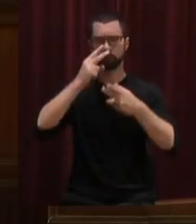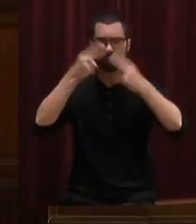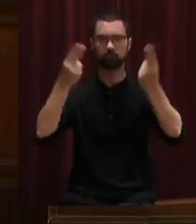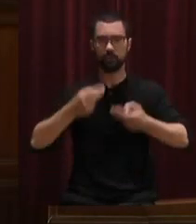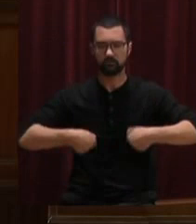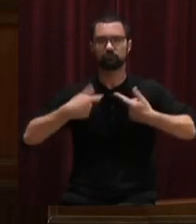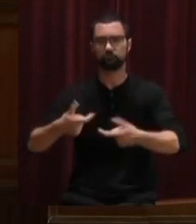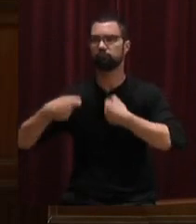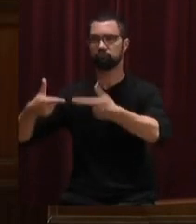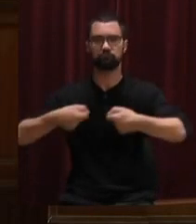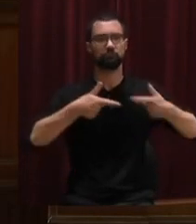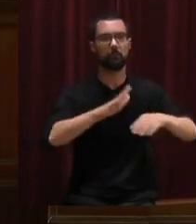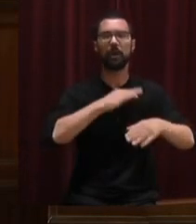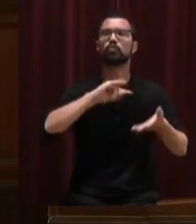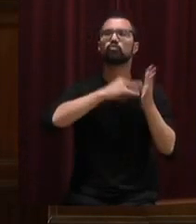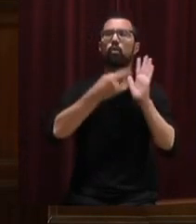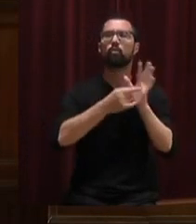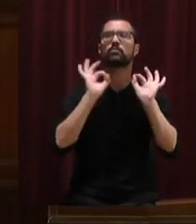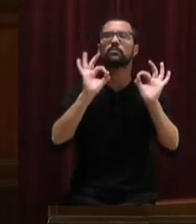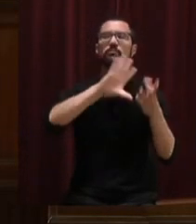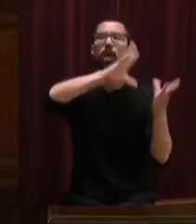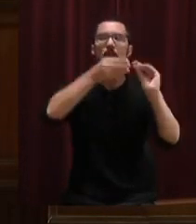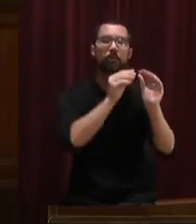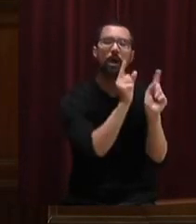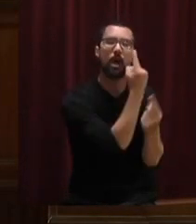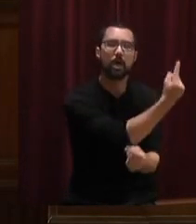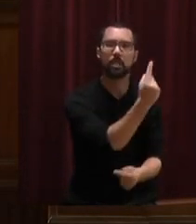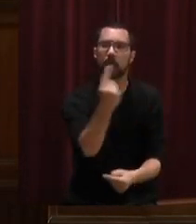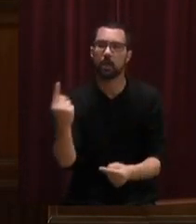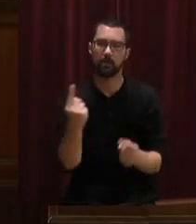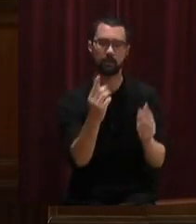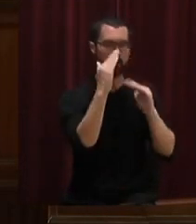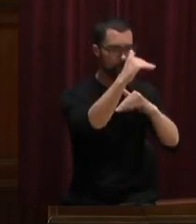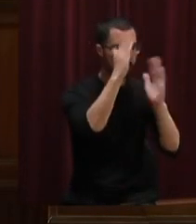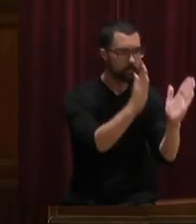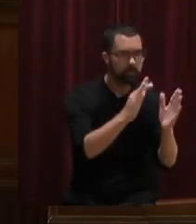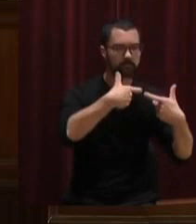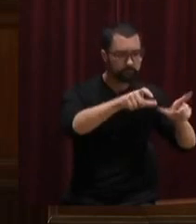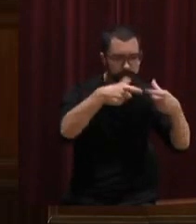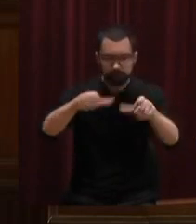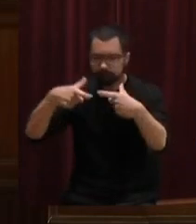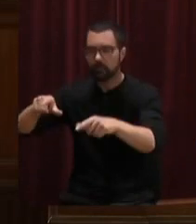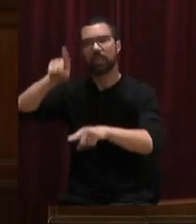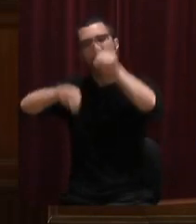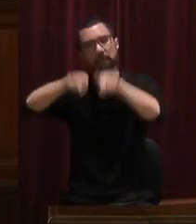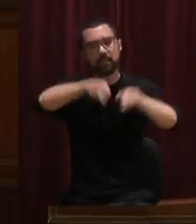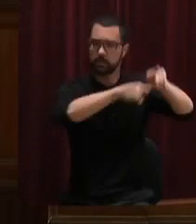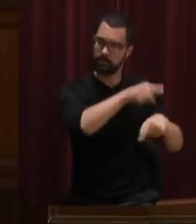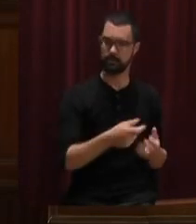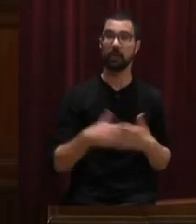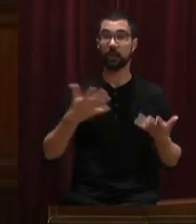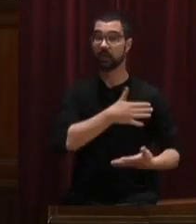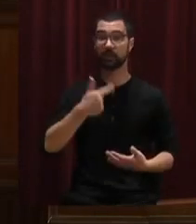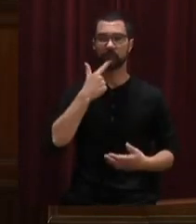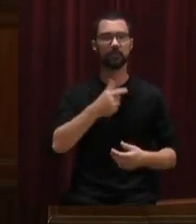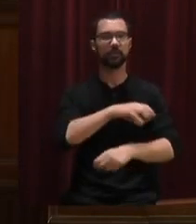capaços de donar sempre solucions a mida a cada ciutadà, de cada problema, de cada sector. Això vol dir enfortir la nostra